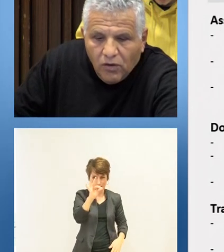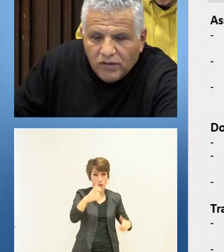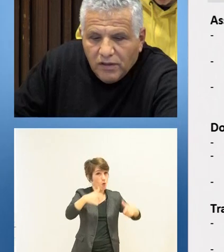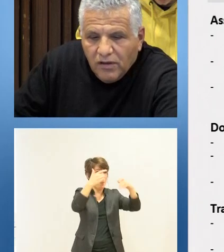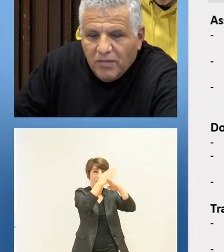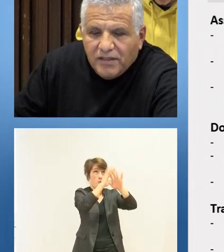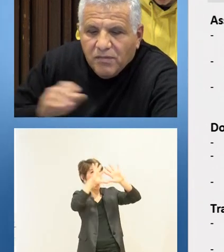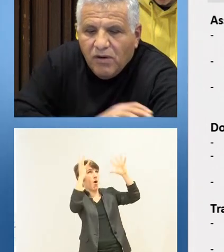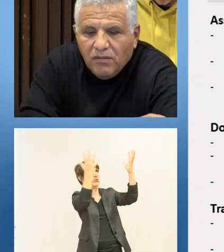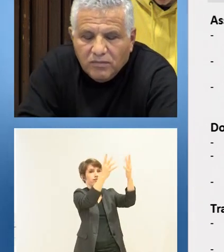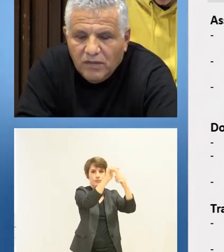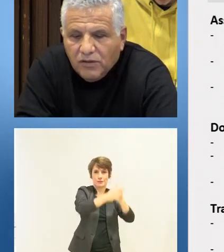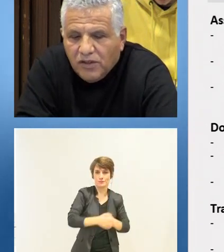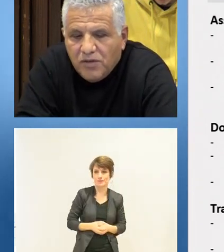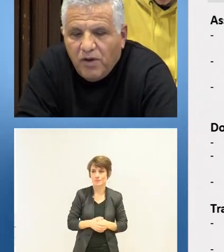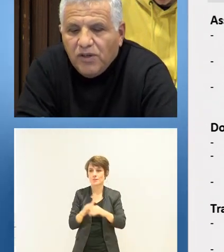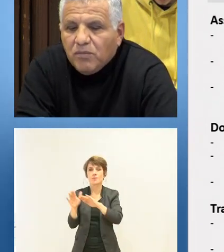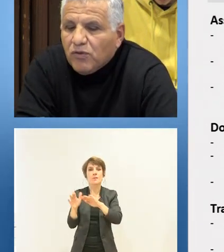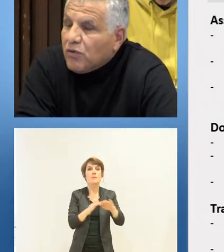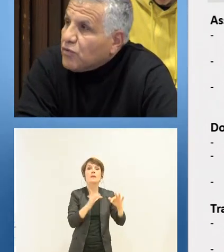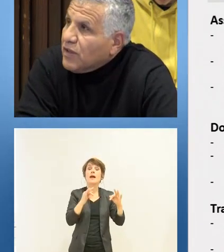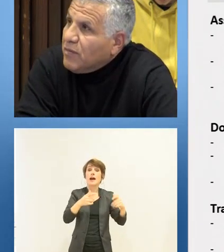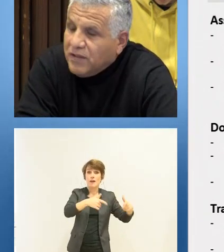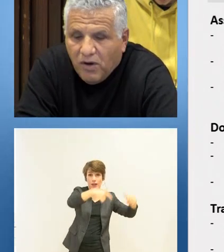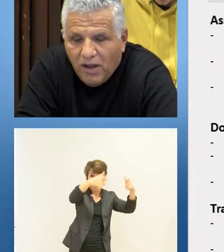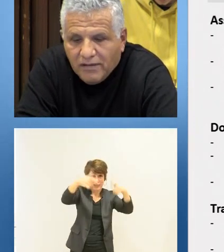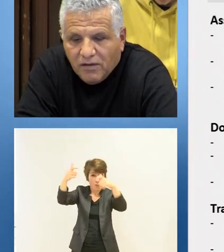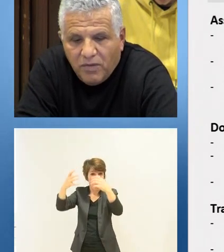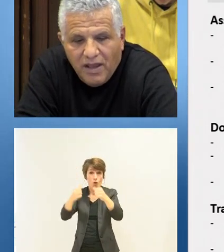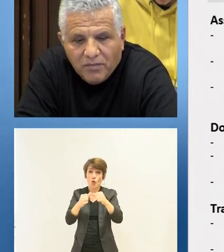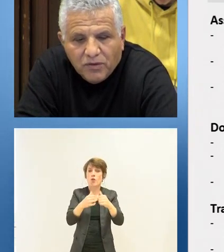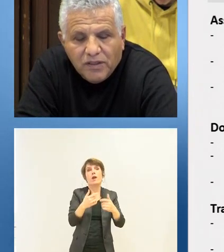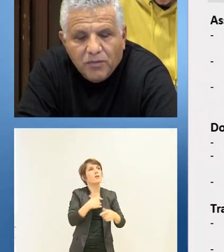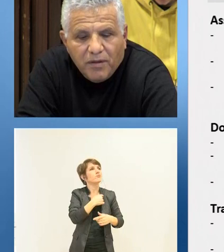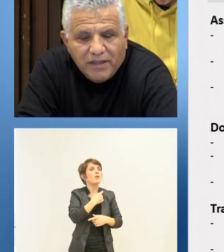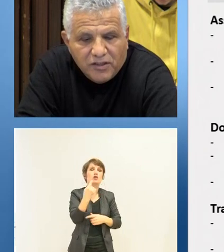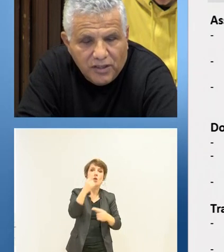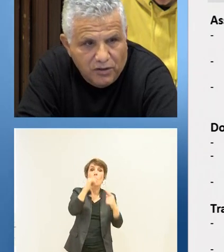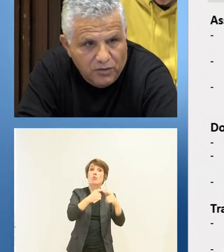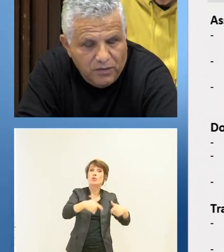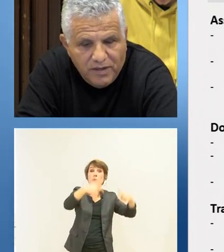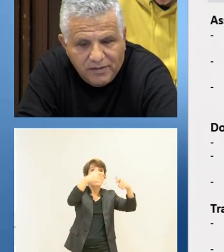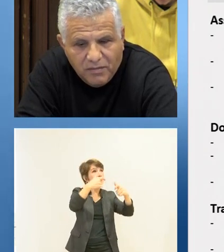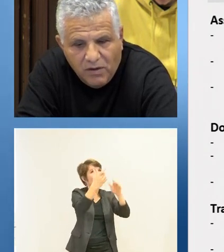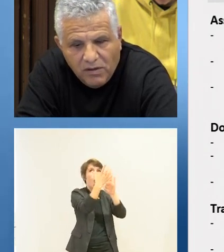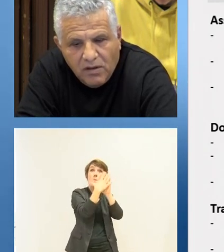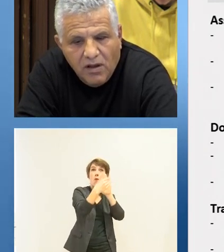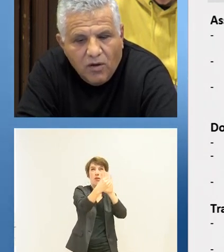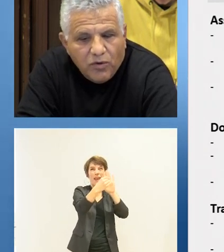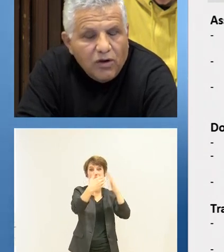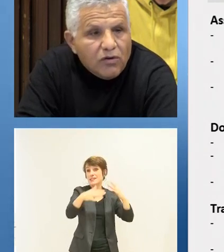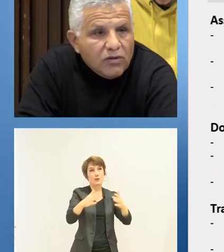concernant les bâtiments il ne s'agit pas uniquement de construire des bâtiments exemplaires mais aussi de permettre à chacun de vivre décemment